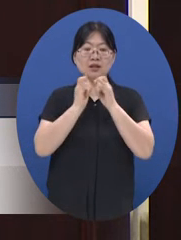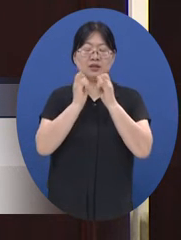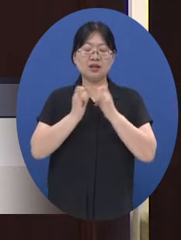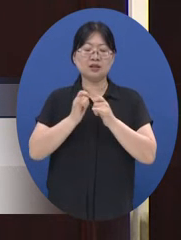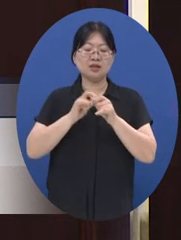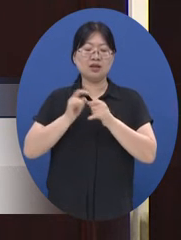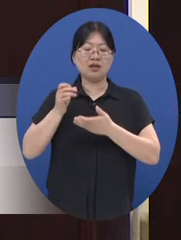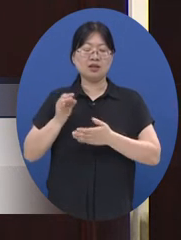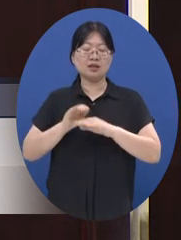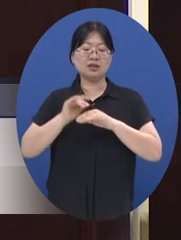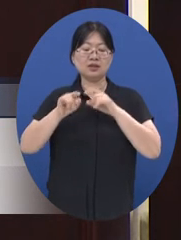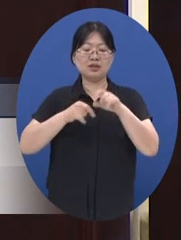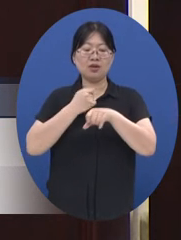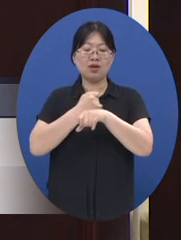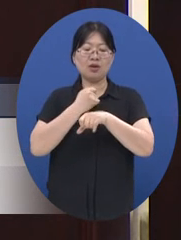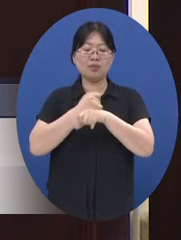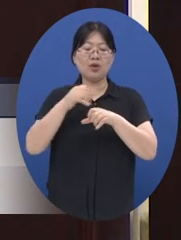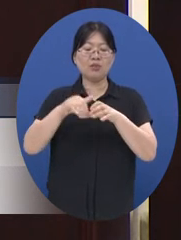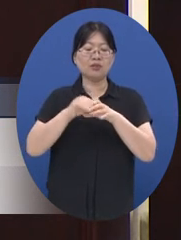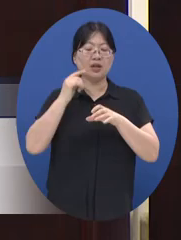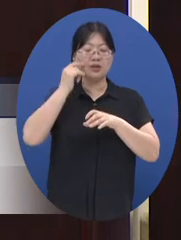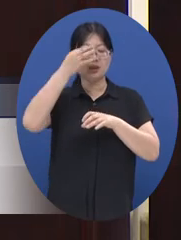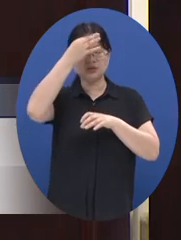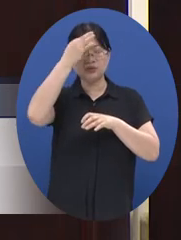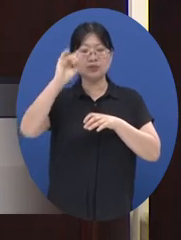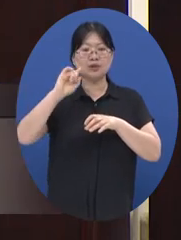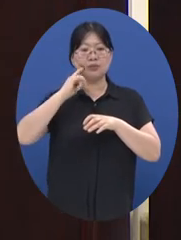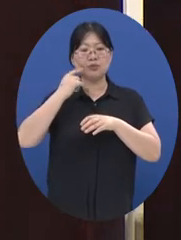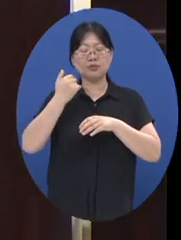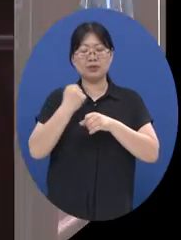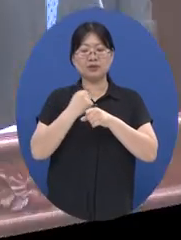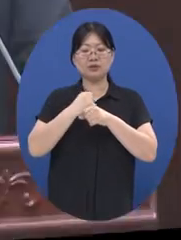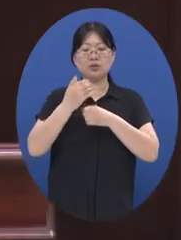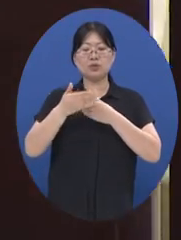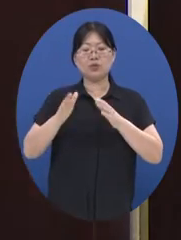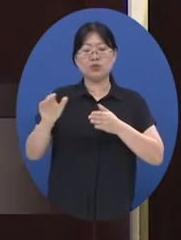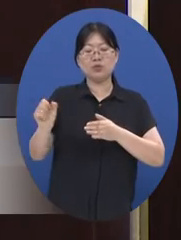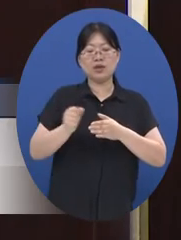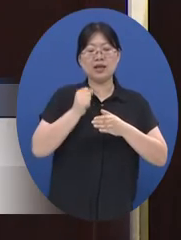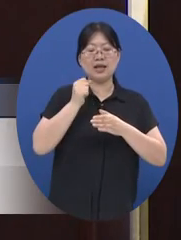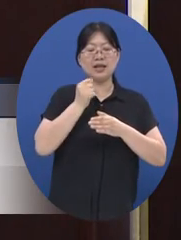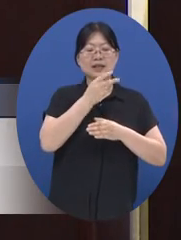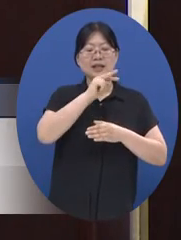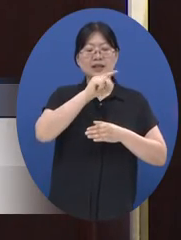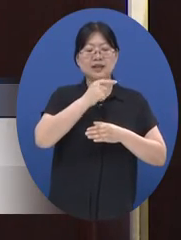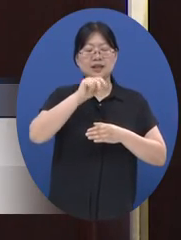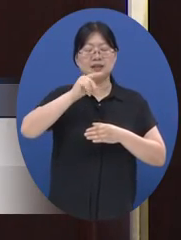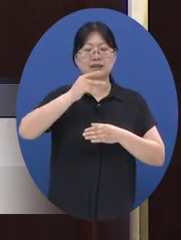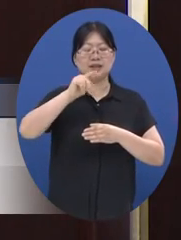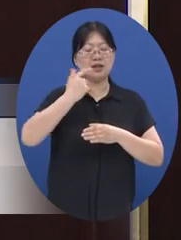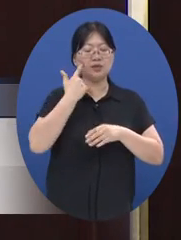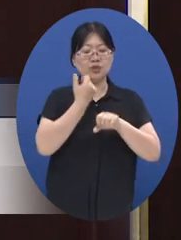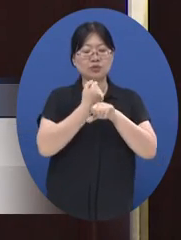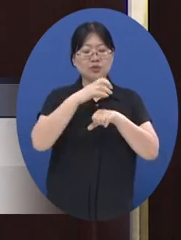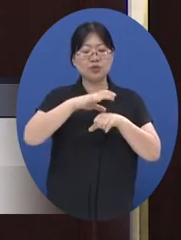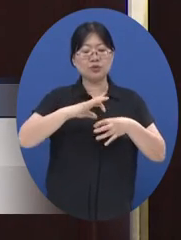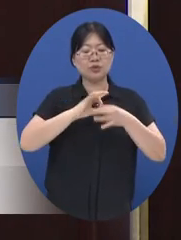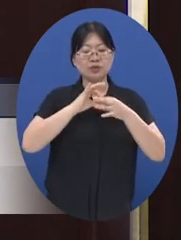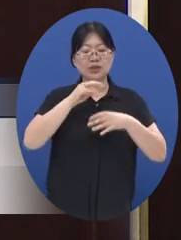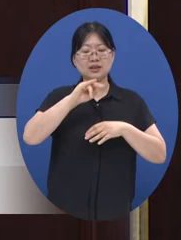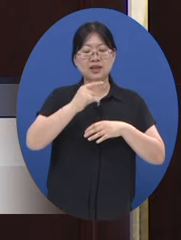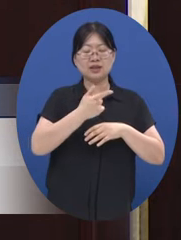살리고 사회적 가치를 실현하며 문화예술을 꽃피우는 공간으로 다산 실학연구원을 통해 실학을